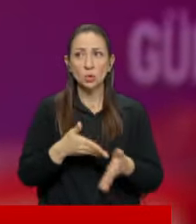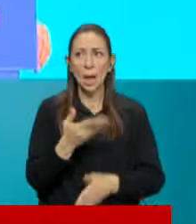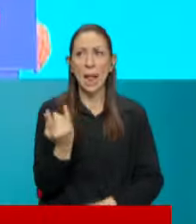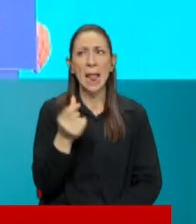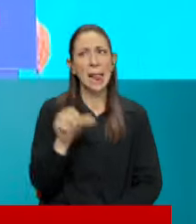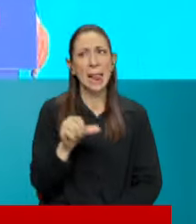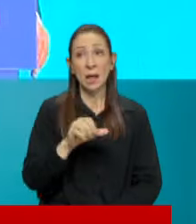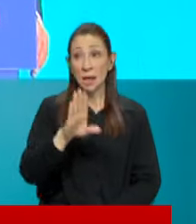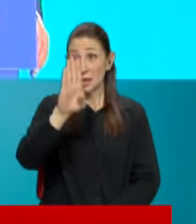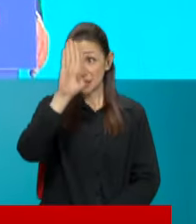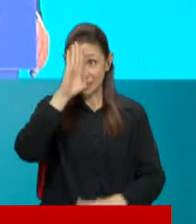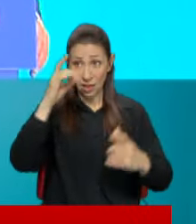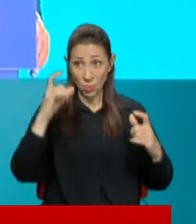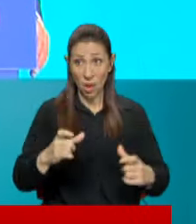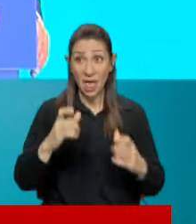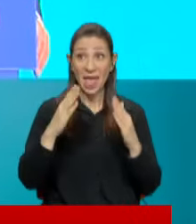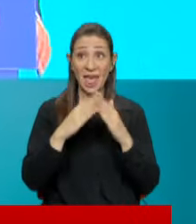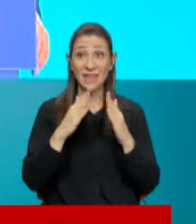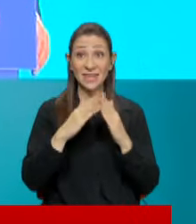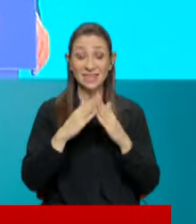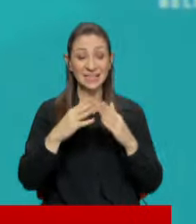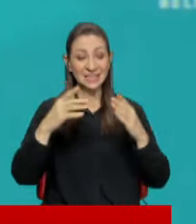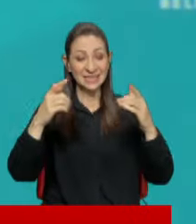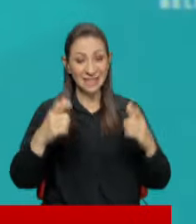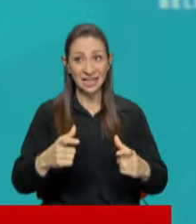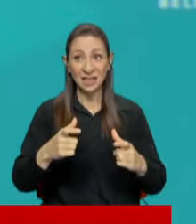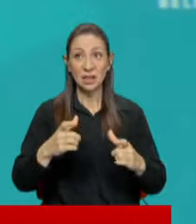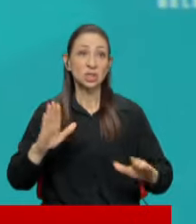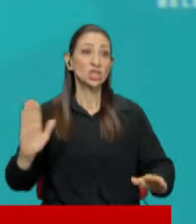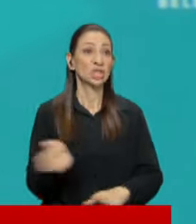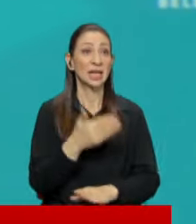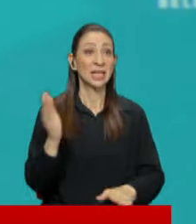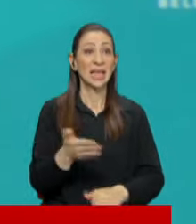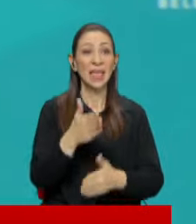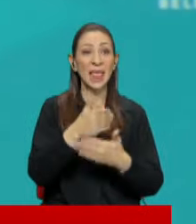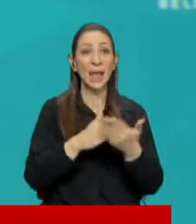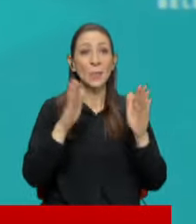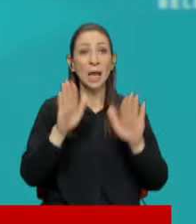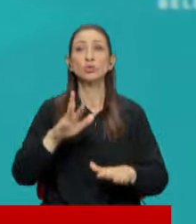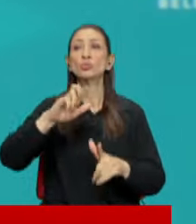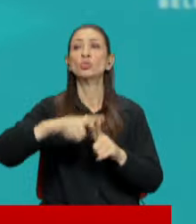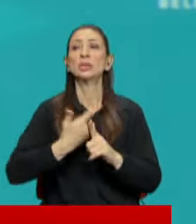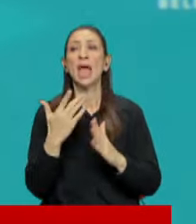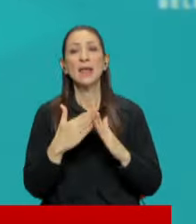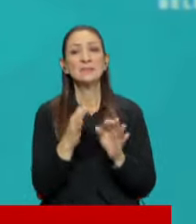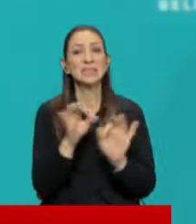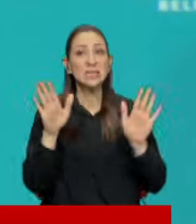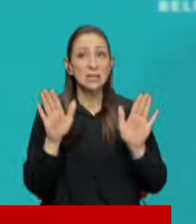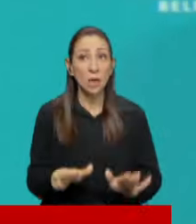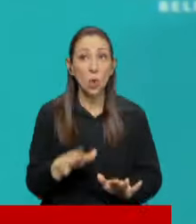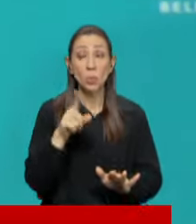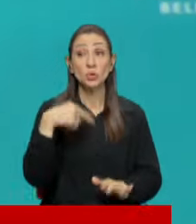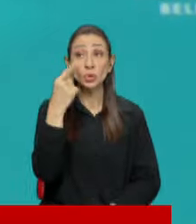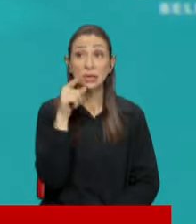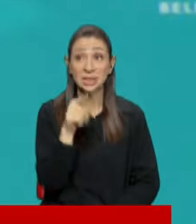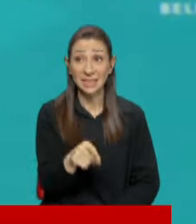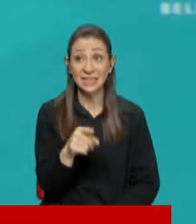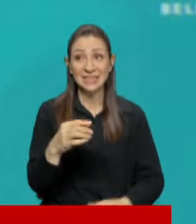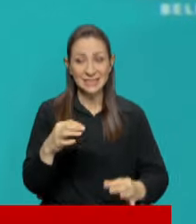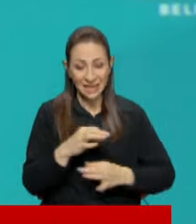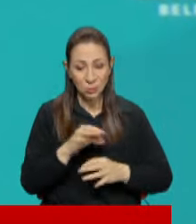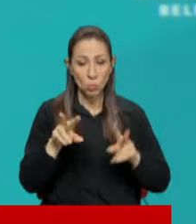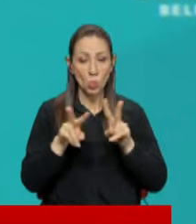çıkamam ya. İstanbulluları evlerinden, semtlerinden ettiler. Yarım kalmış projelerle evsiz bıraktılar. O sebeple